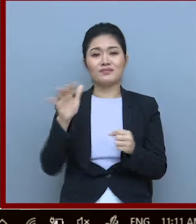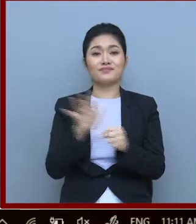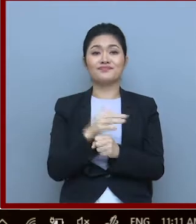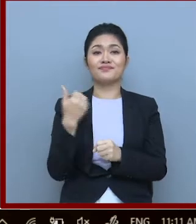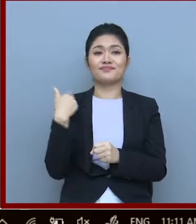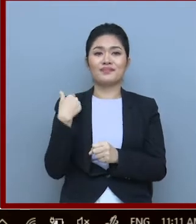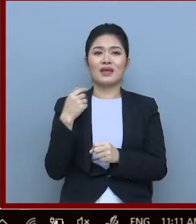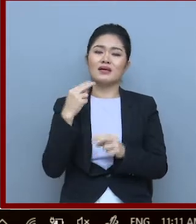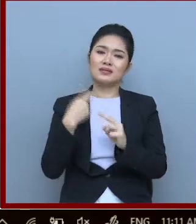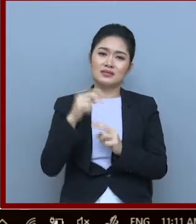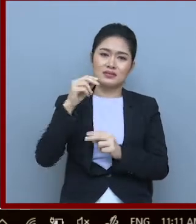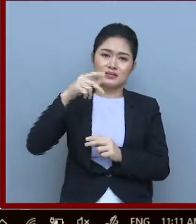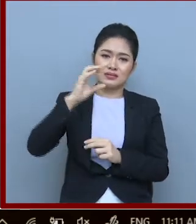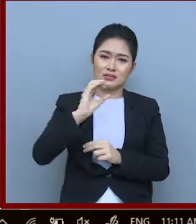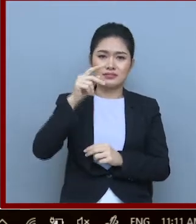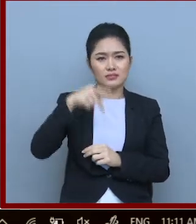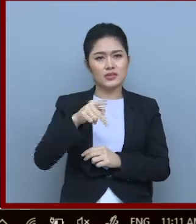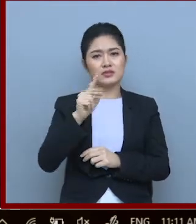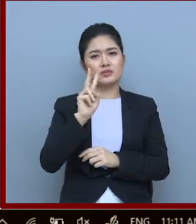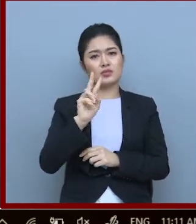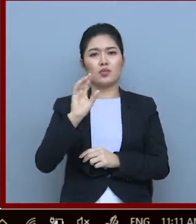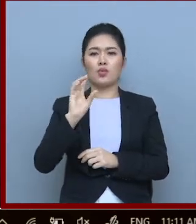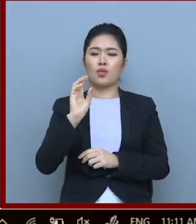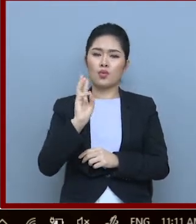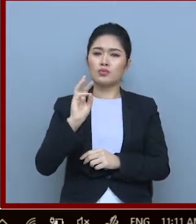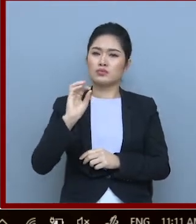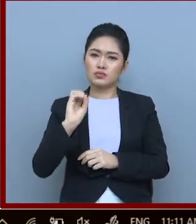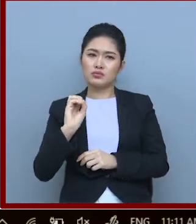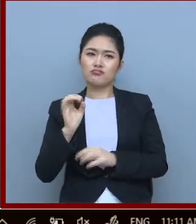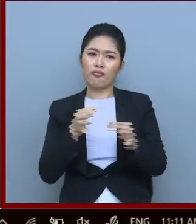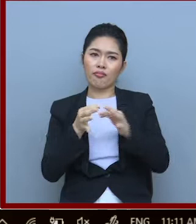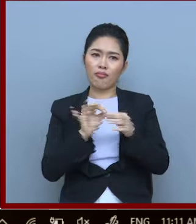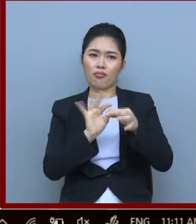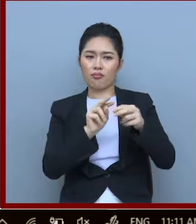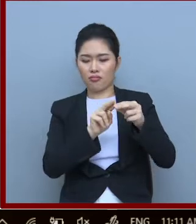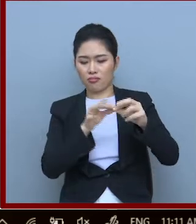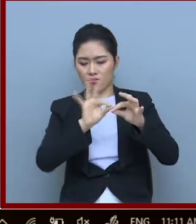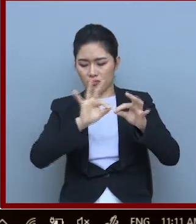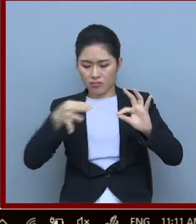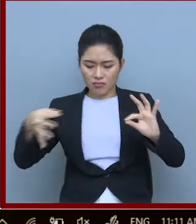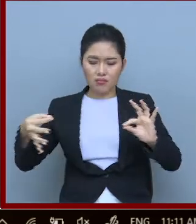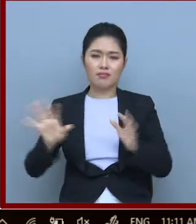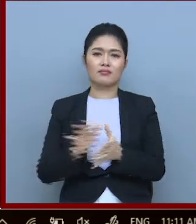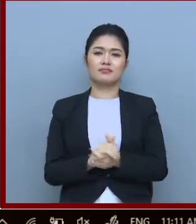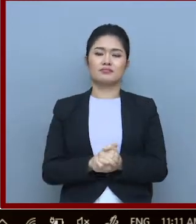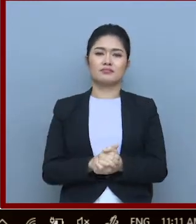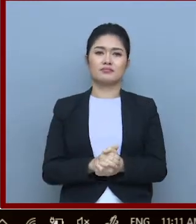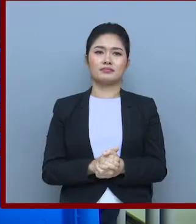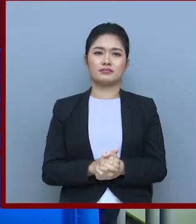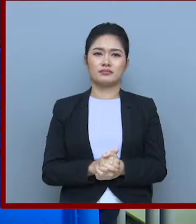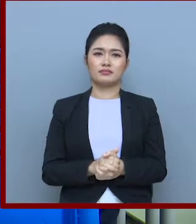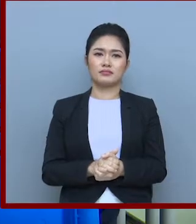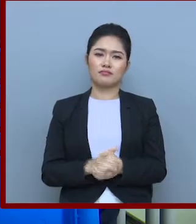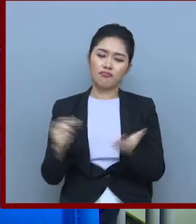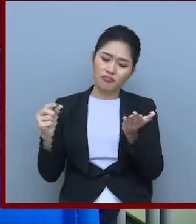ครับCP 210นะครับที่เราบอกไว้เมื่อกี้ว่าตัวบอร์ดนี้นะครับใช้ชิปตัวนี้อยู่